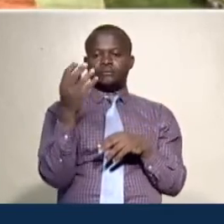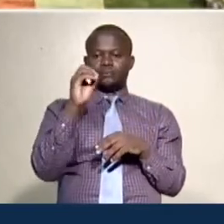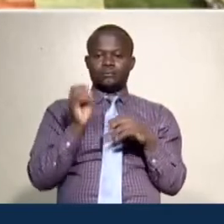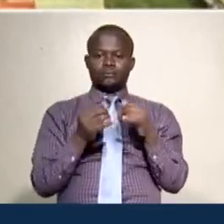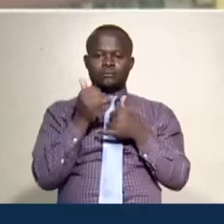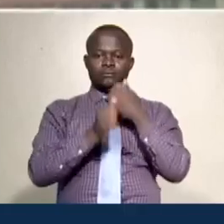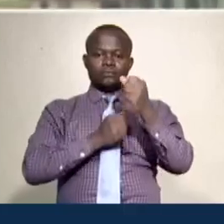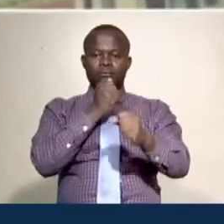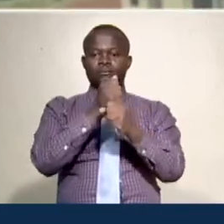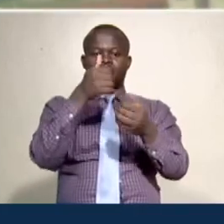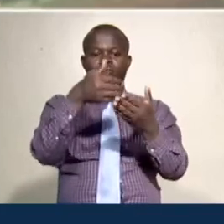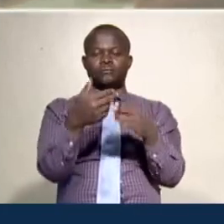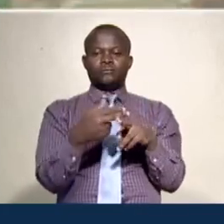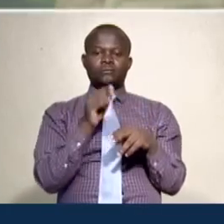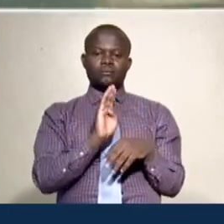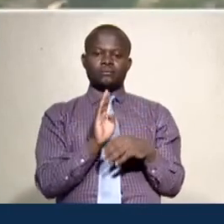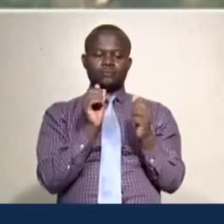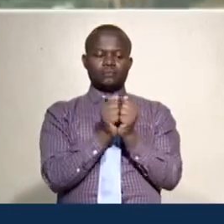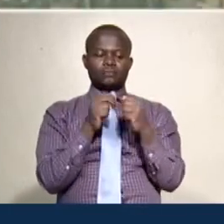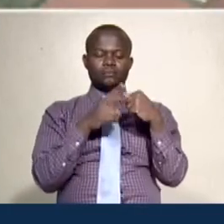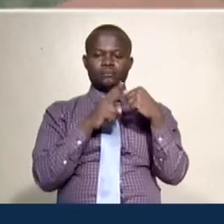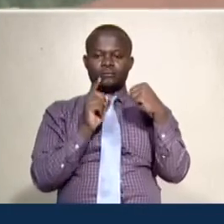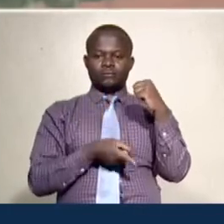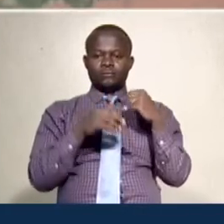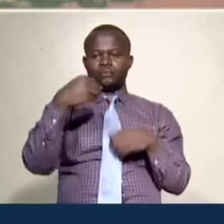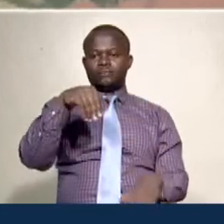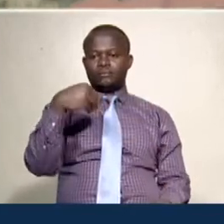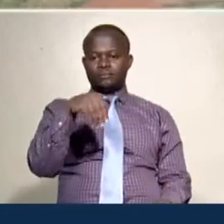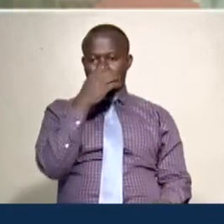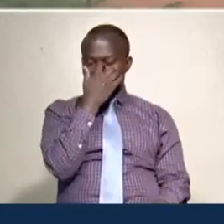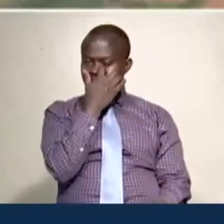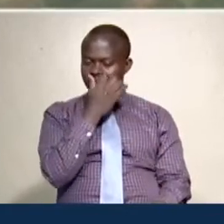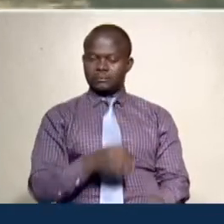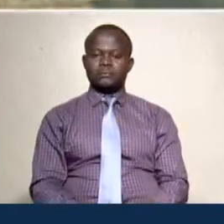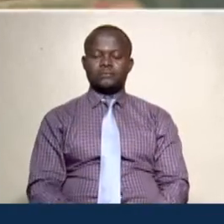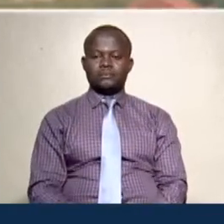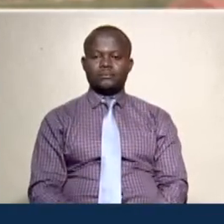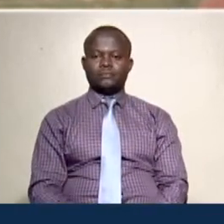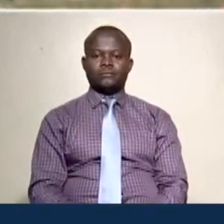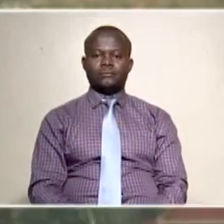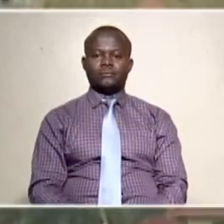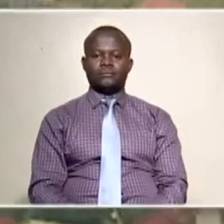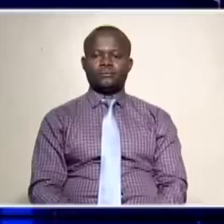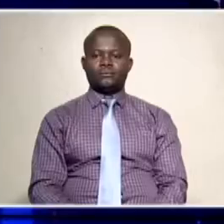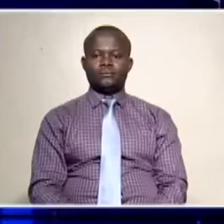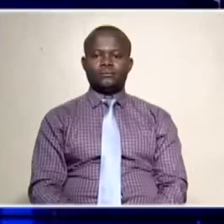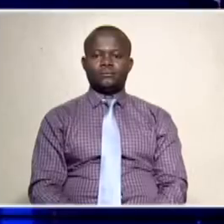mwaka rigere kuri miliyari 17,000,000,000 by'amadolari. Kwizera Bosco mu mujyi wa Kigali.